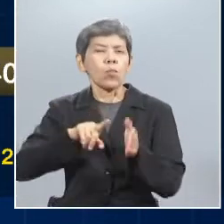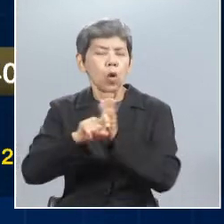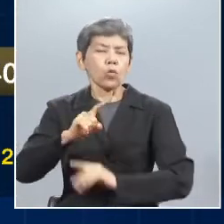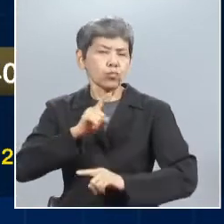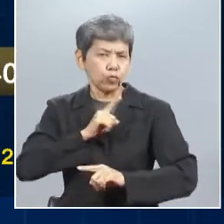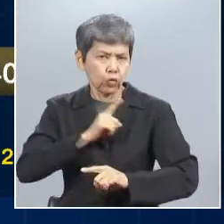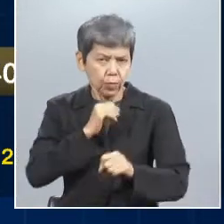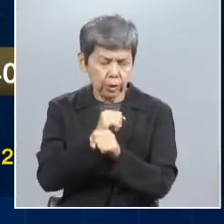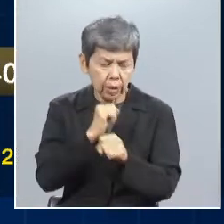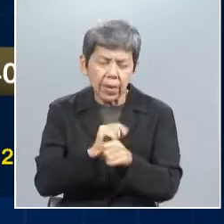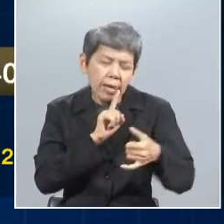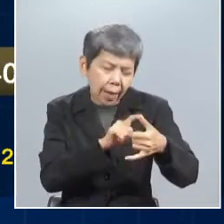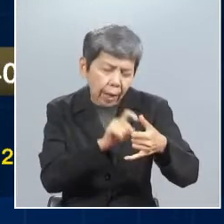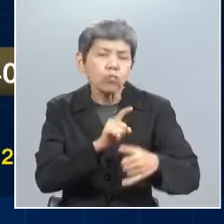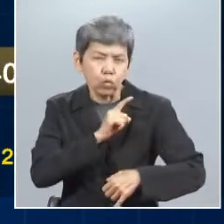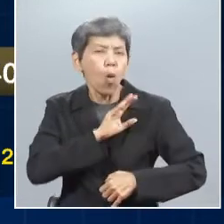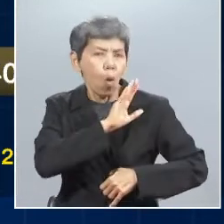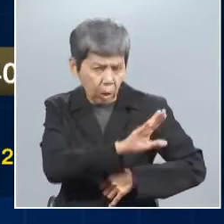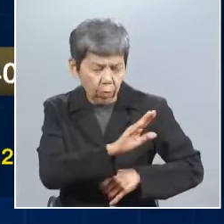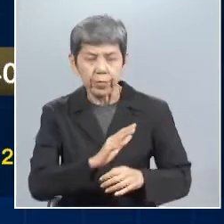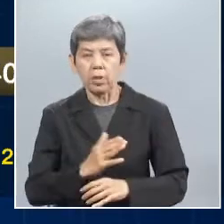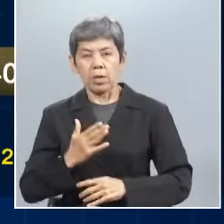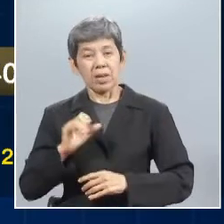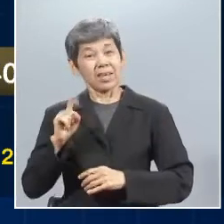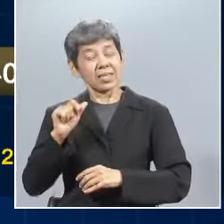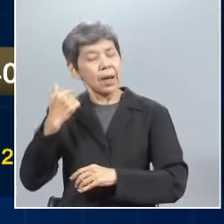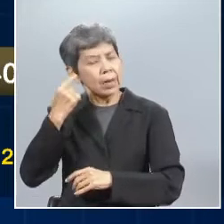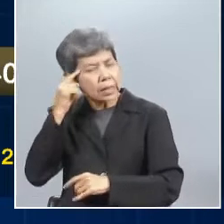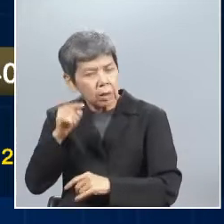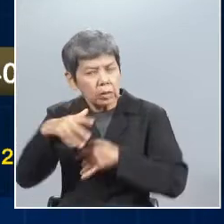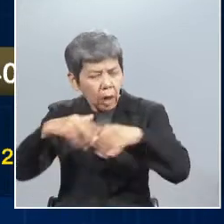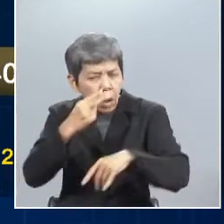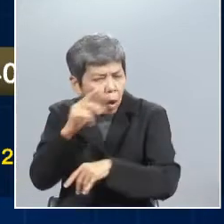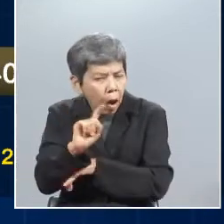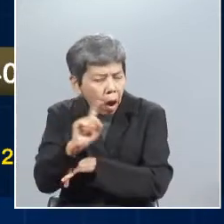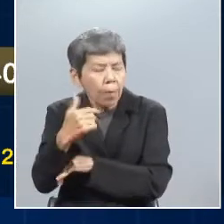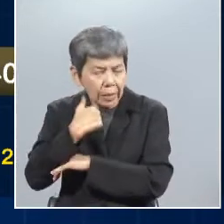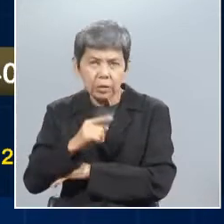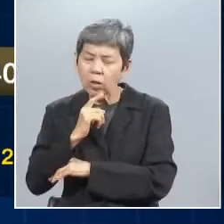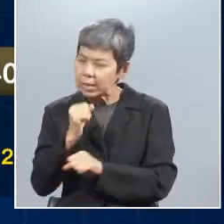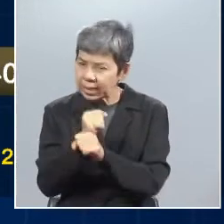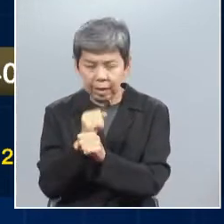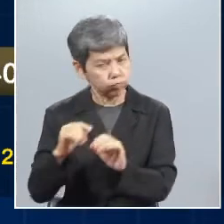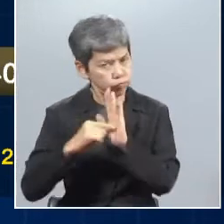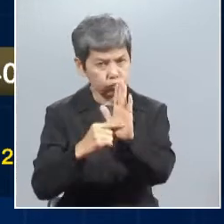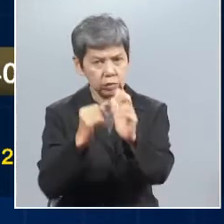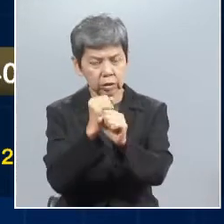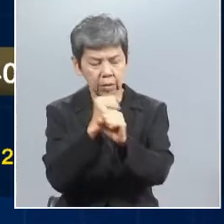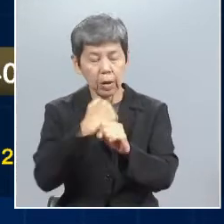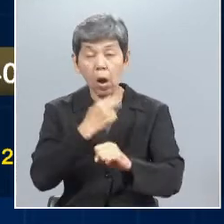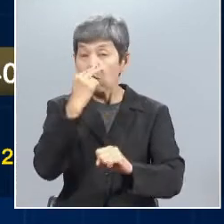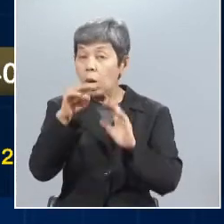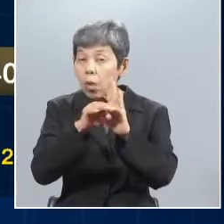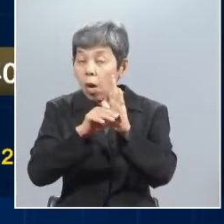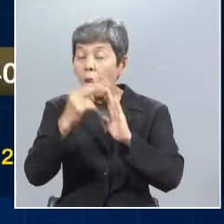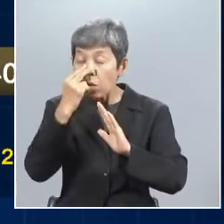ที่ต้องสอบสวนโรคต่อไปคุณสยามอาจจะเป็นที่สนใจของสังคมก็เลยต้องรีบทำออกมาก่อนซึ่งไปดูข้อเท็จ